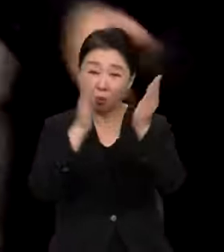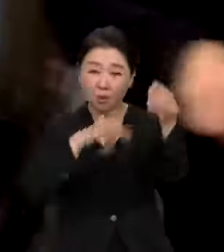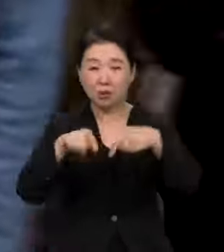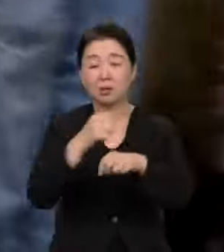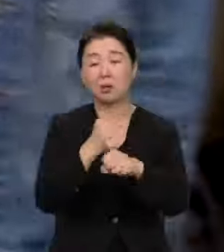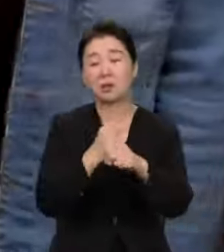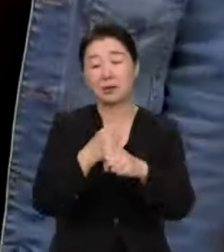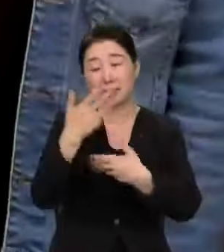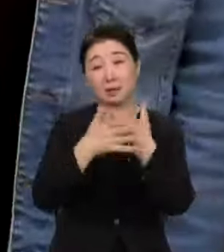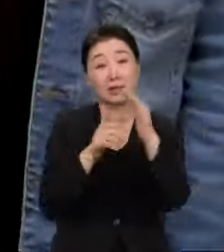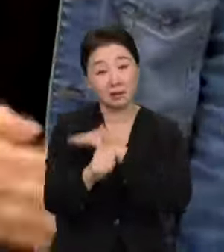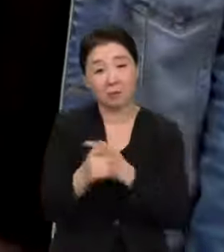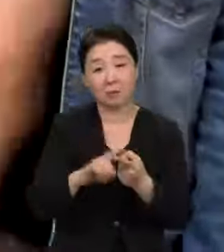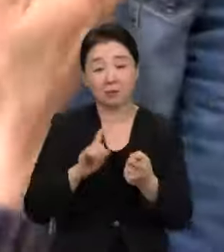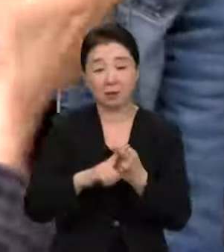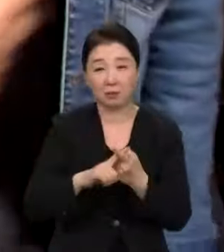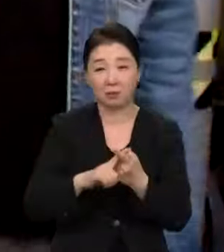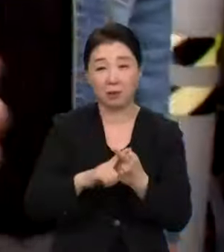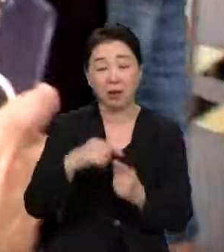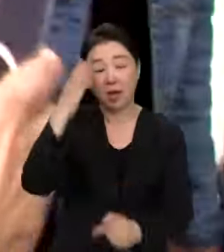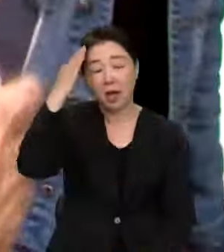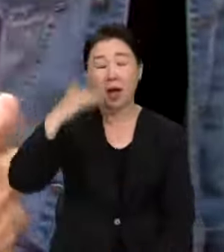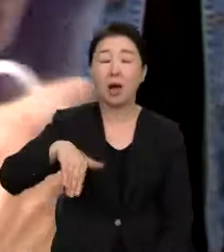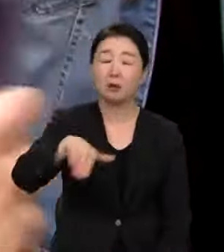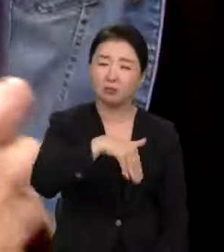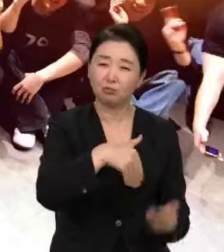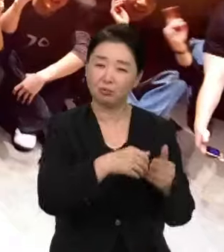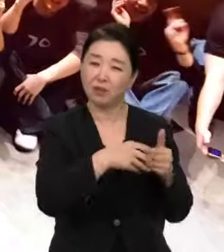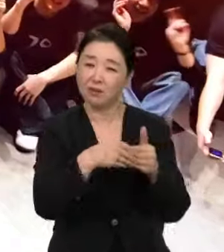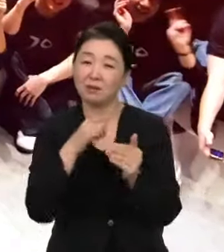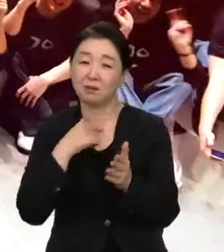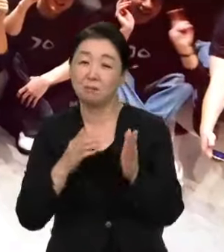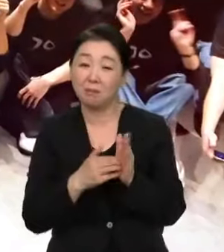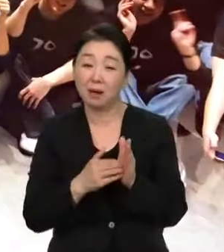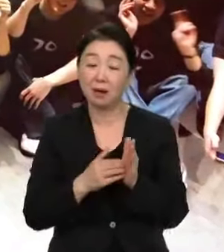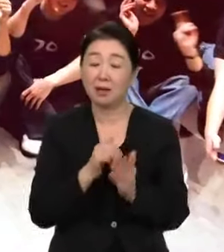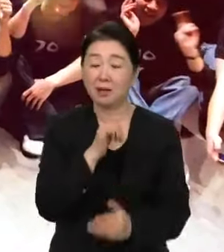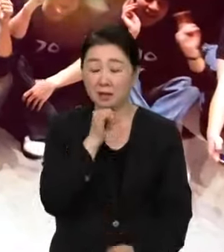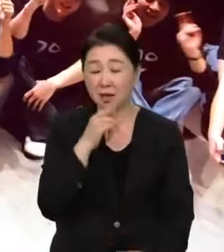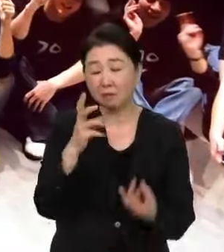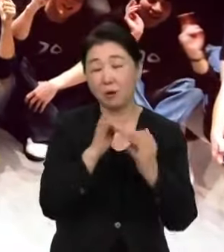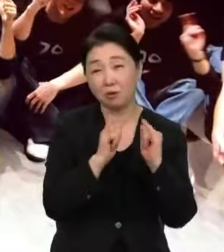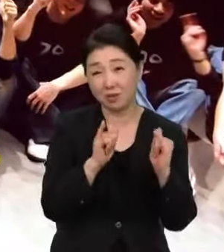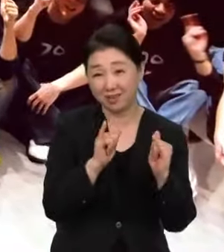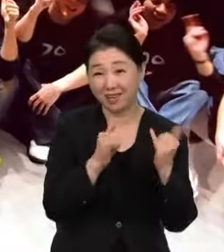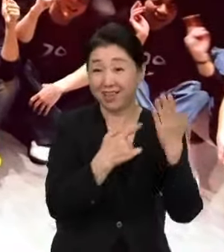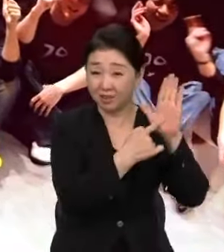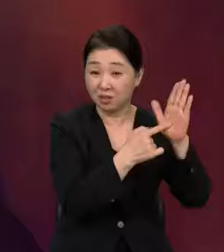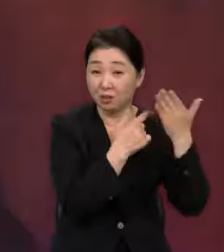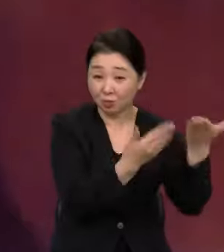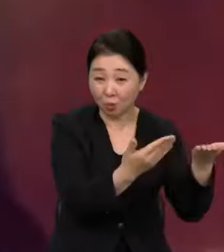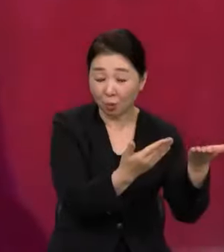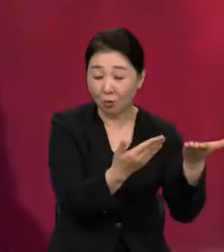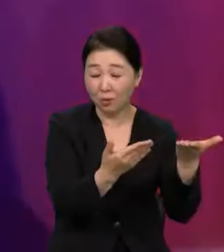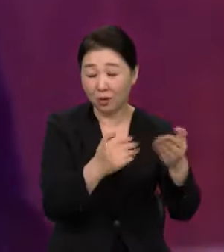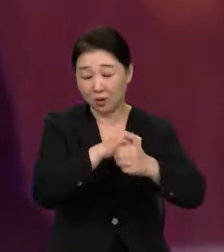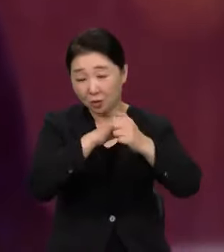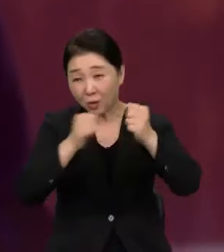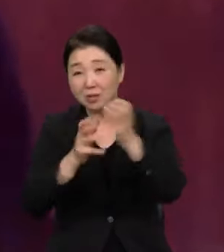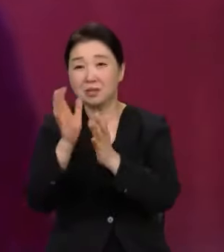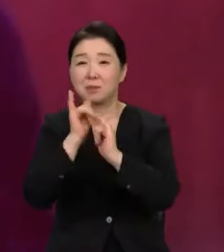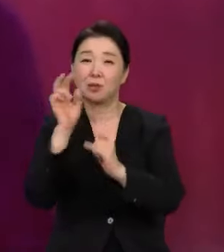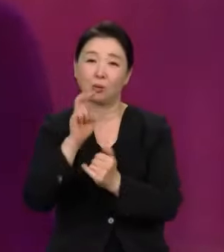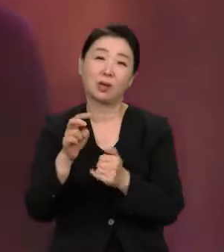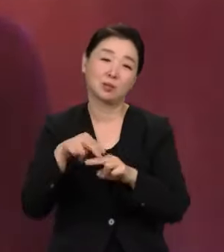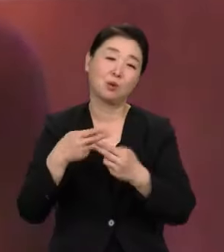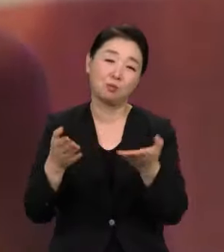대표로 우리 문화의 밭을 읽었던 김민기는 가난한 배우에겐 무대를, 광장의 시민들에겐 노래를 선물한